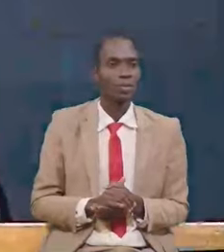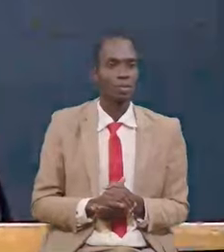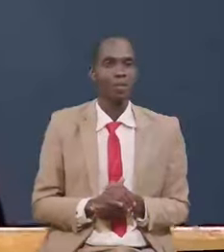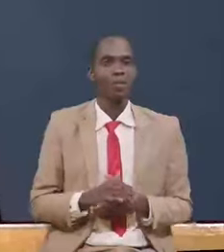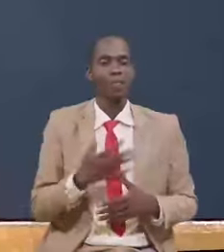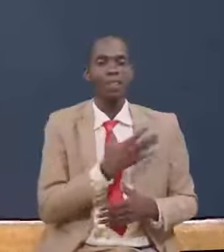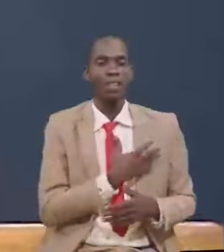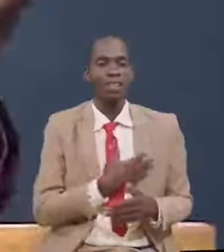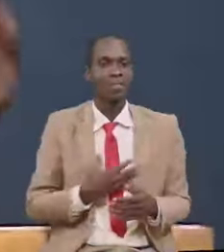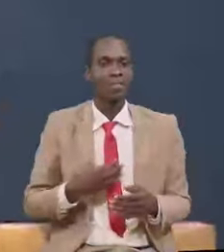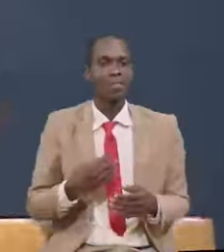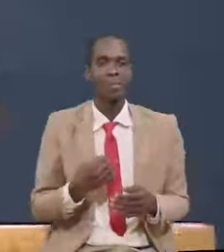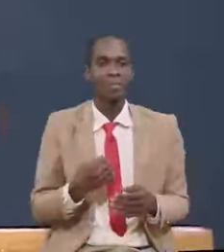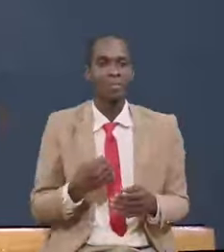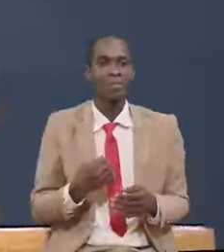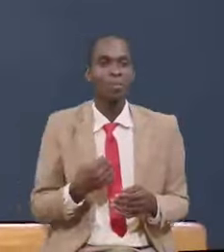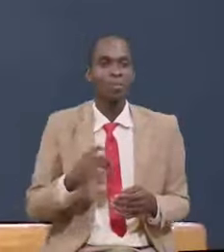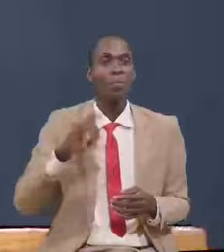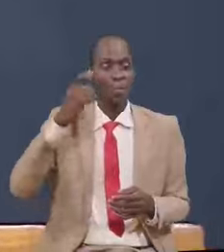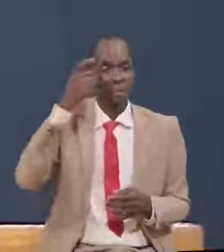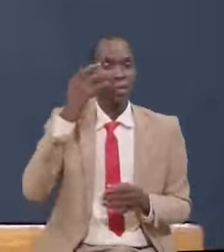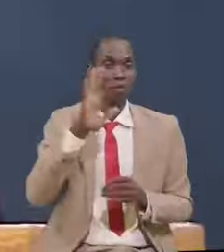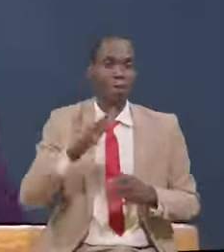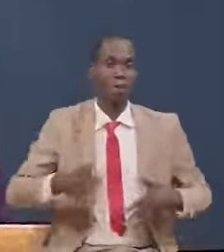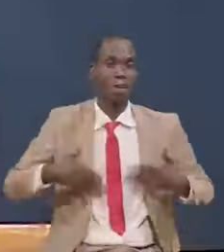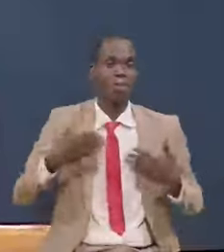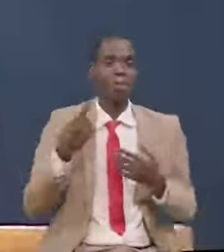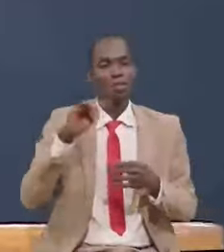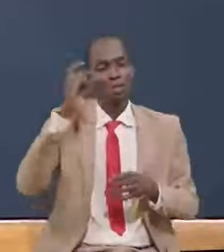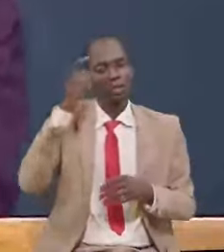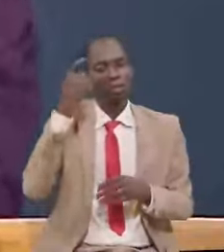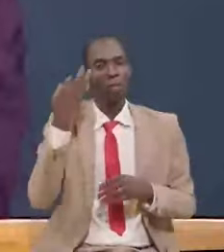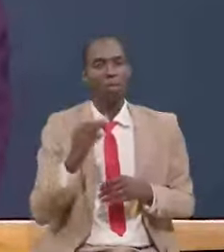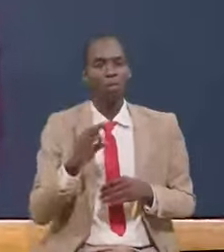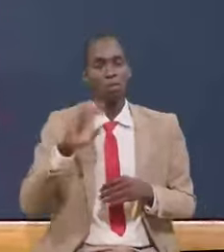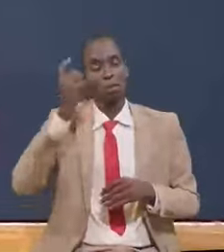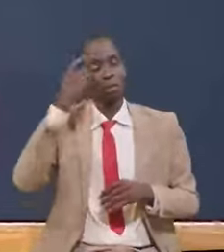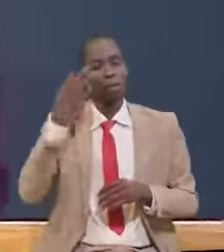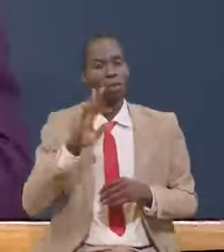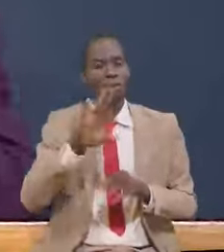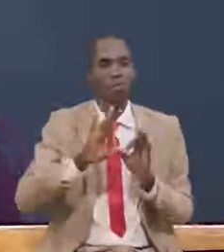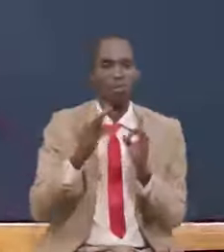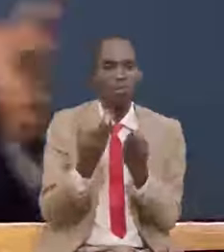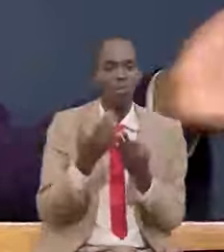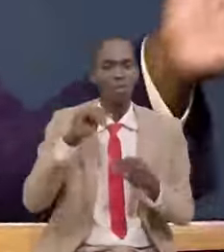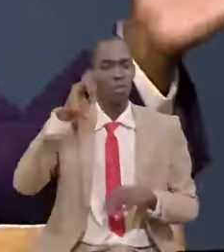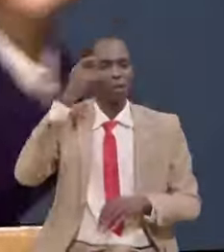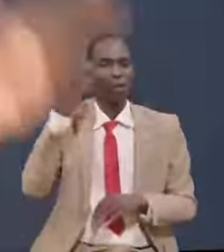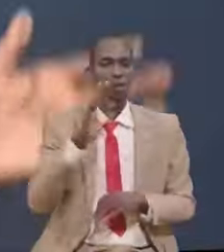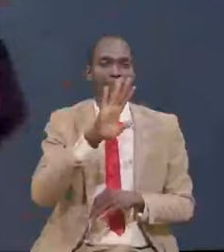de ta vie, le gouvernement de ta vie, le règne de ta communauté.